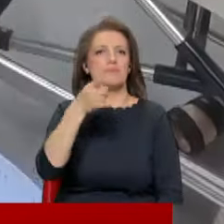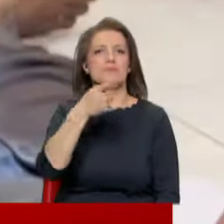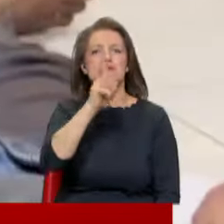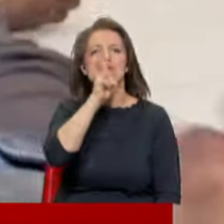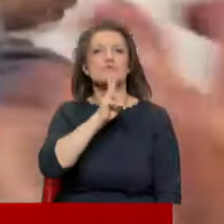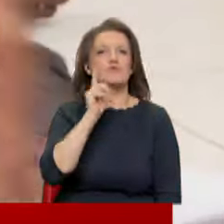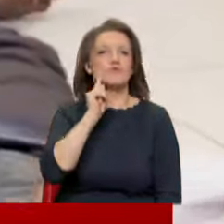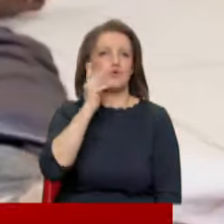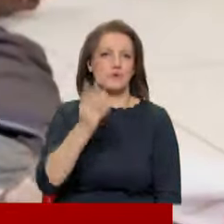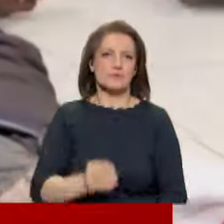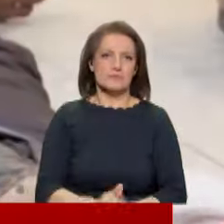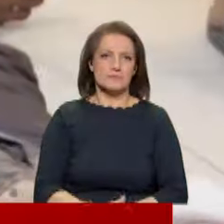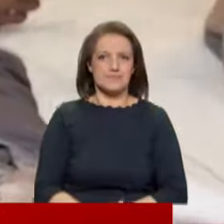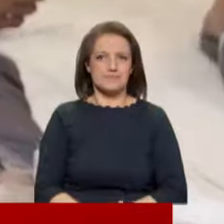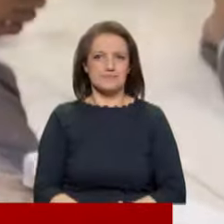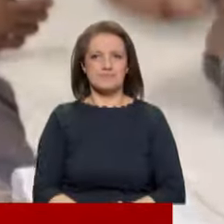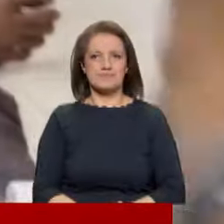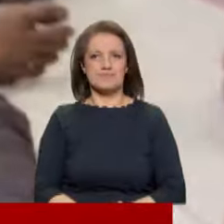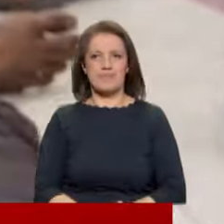yaklaştı.